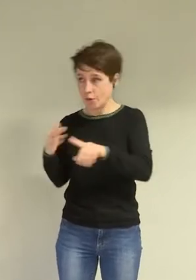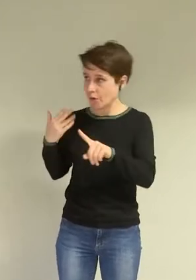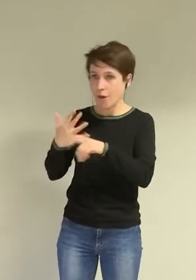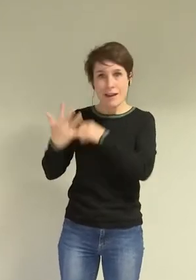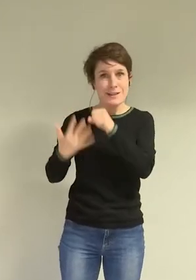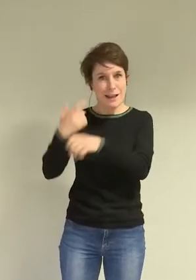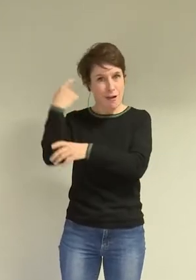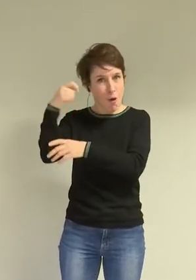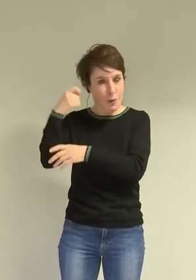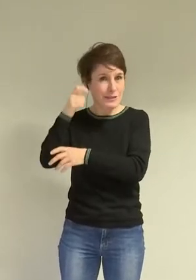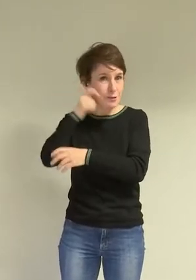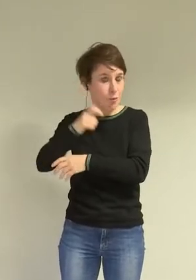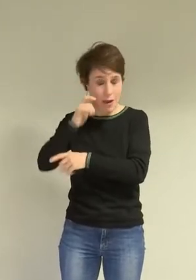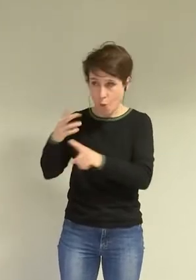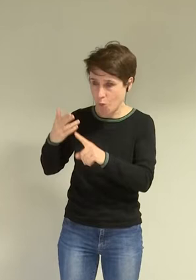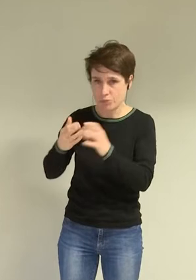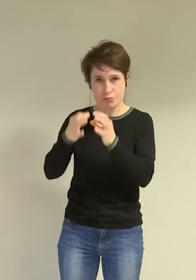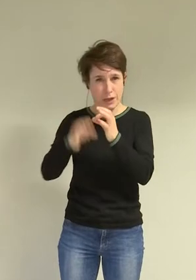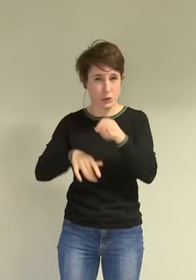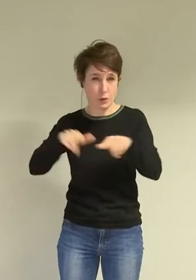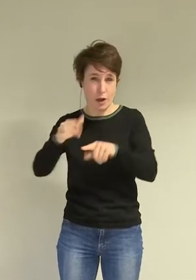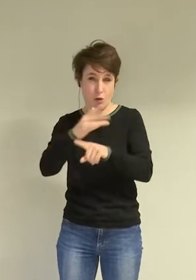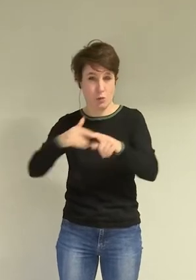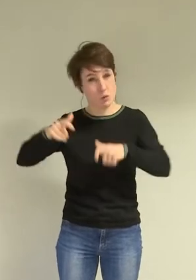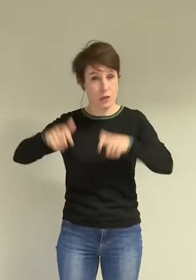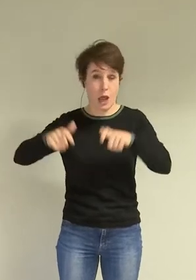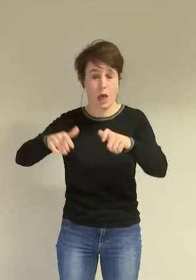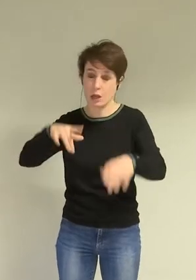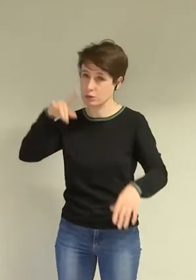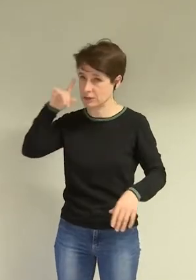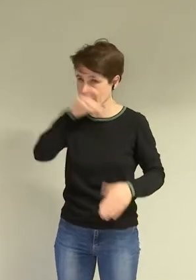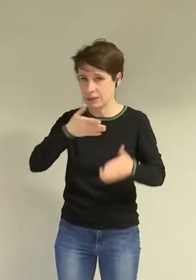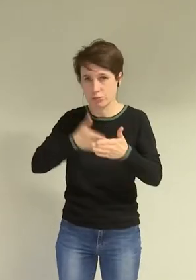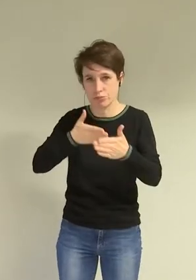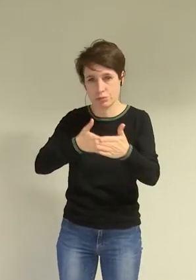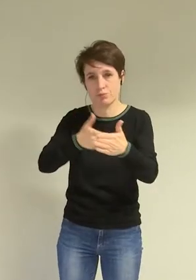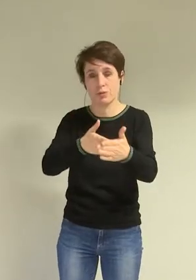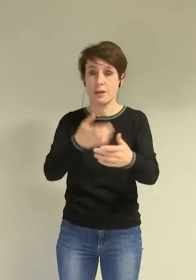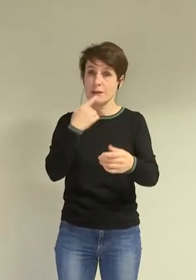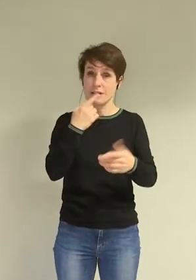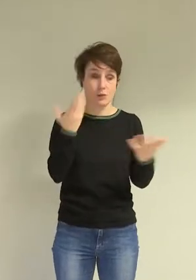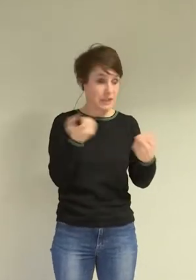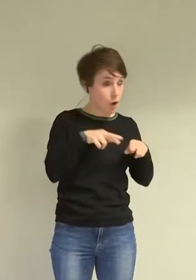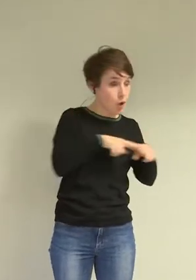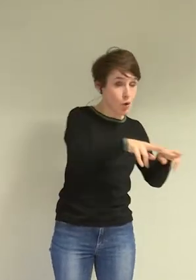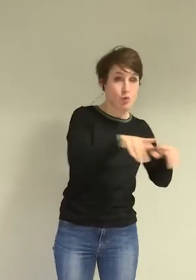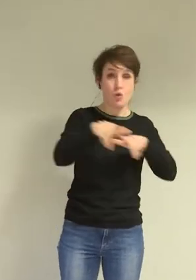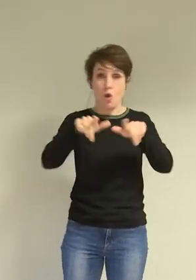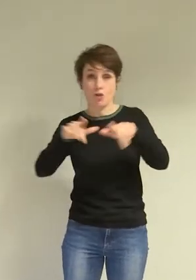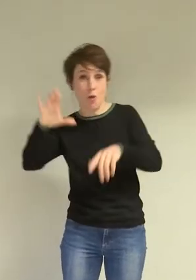les carences de l'état central concerne l'ensemble du parcours de l'habitat de la rue au logement en passant par